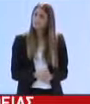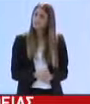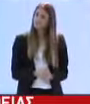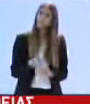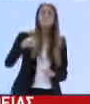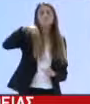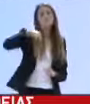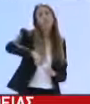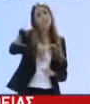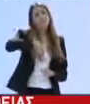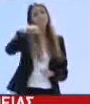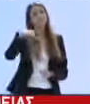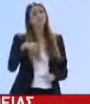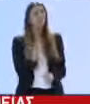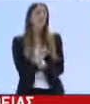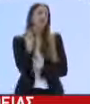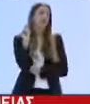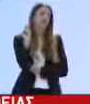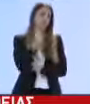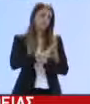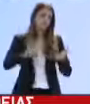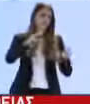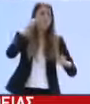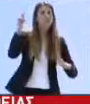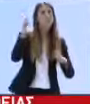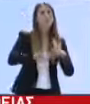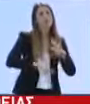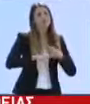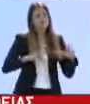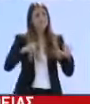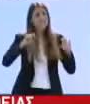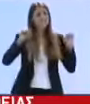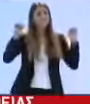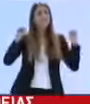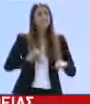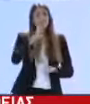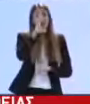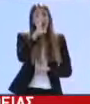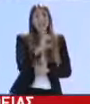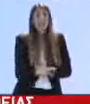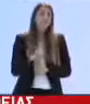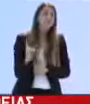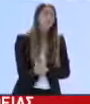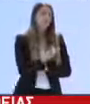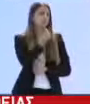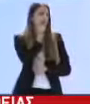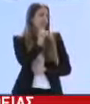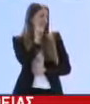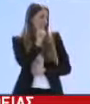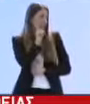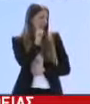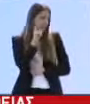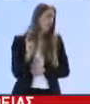Εμείς σήμερα δεσμευόμαστε και υπογράφουμε αυτή τη συμφωνία αλήθειας με όλες τις Ελληνίδες και με όλους τους